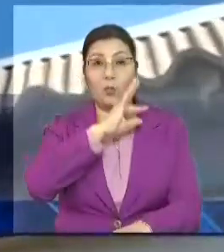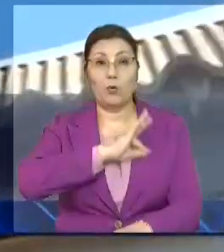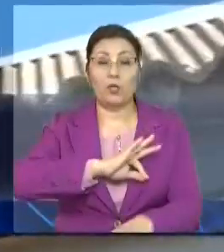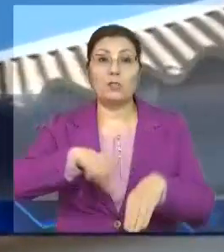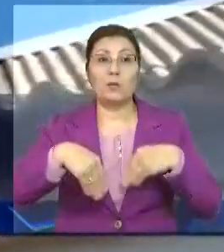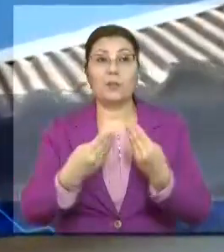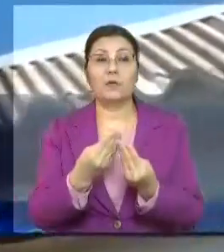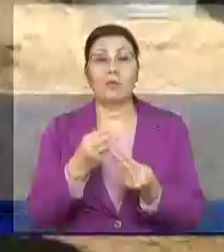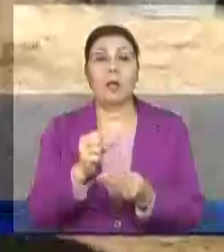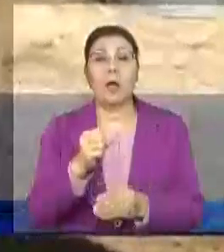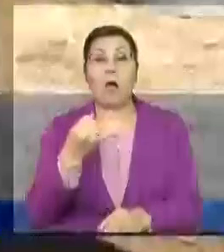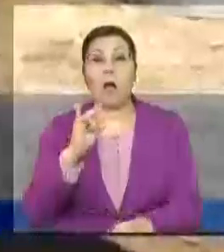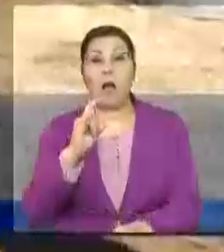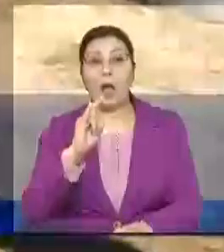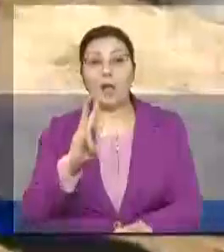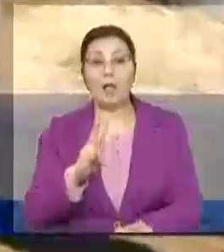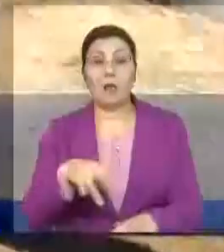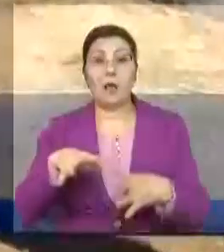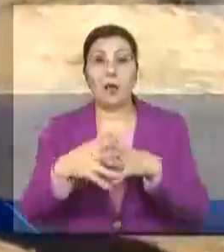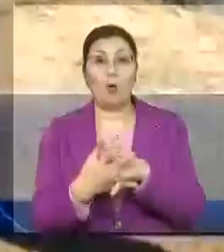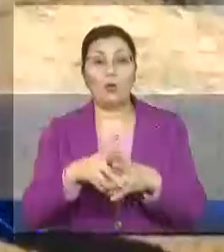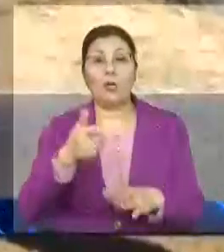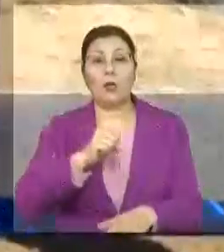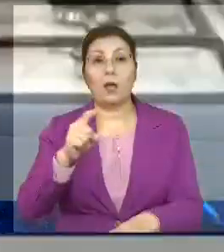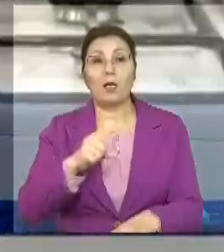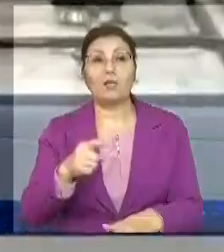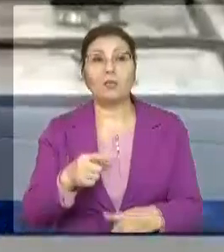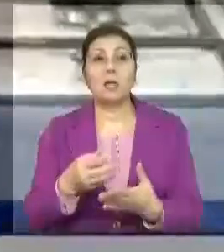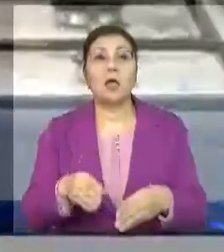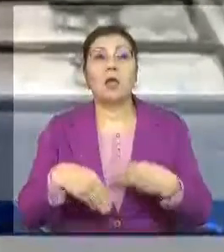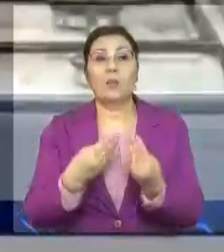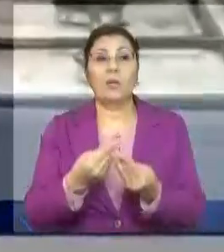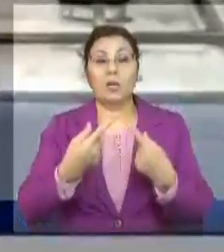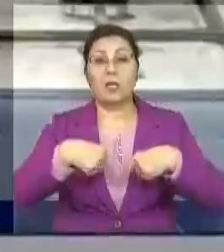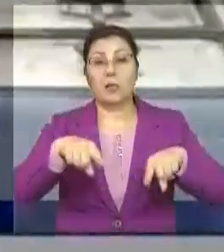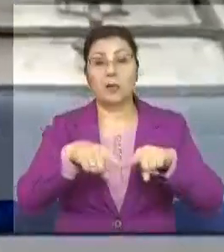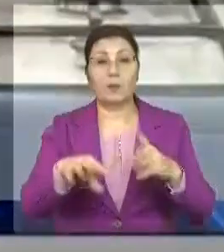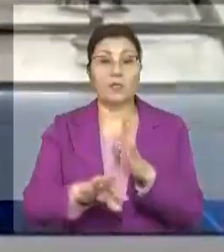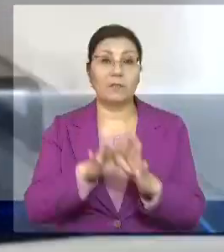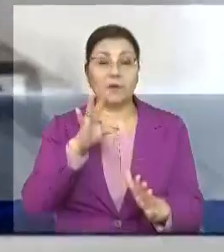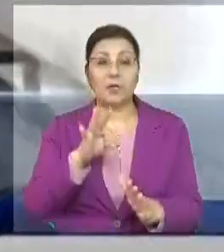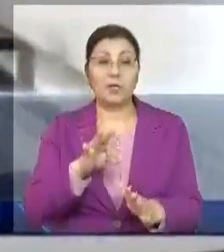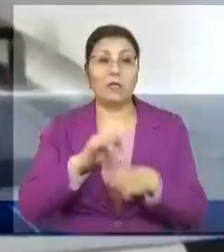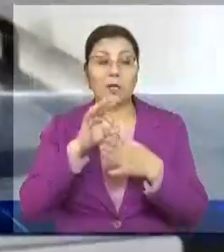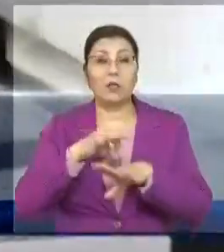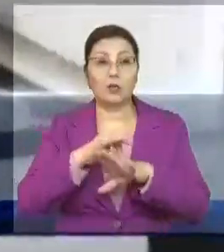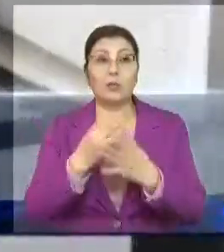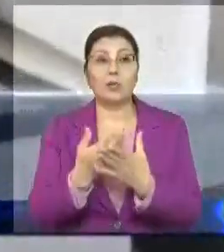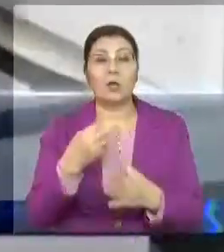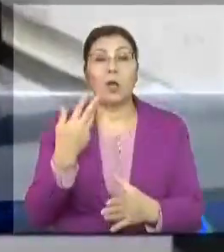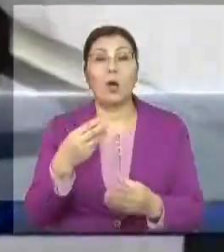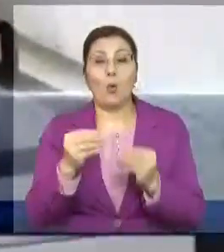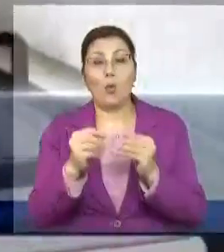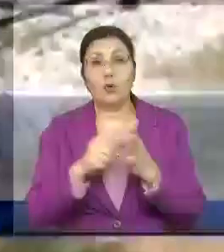беріледі. Аққайың, Полтавка, Покровка ауылдарында газ кіргізетін мердігерді анықтау жұмысы жүріп жатыр. Қазір аудандағы 32 ауылдың